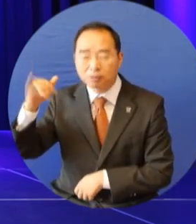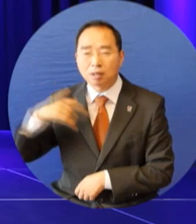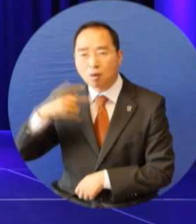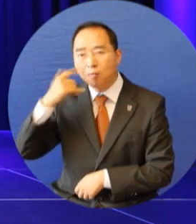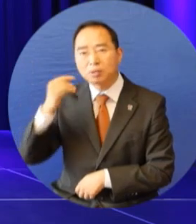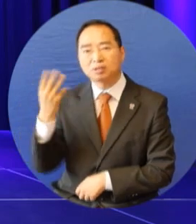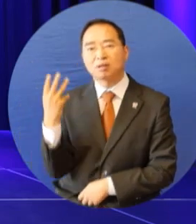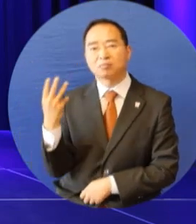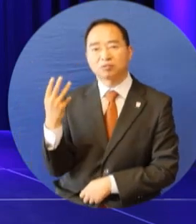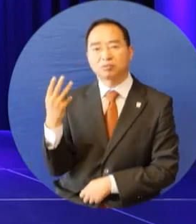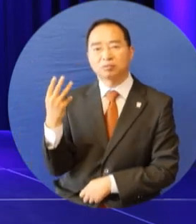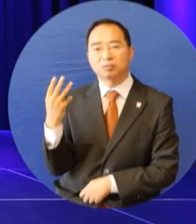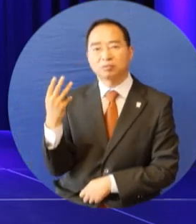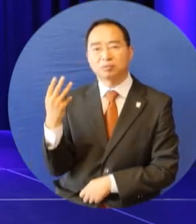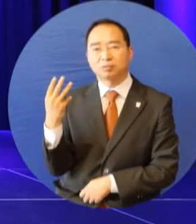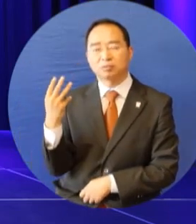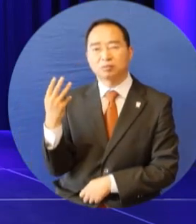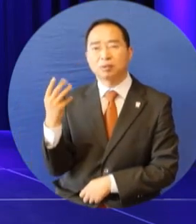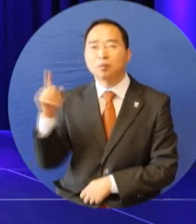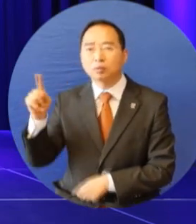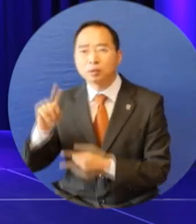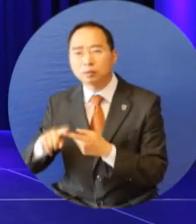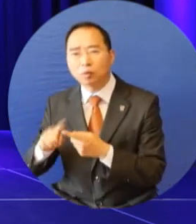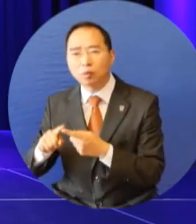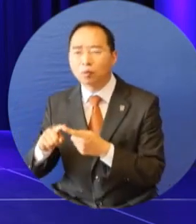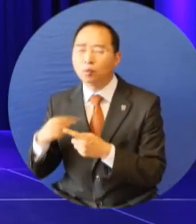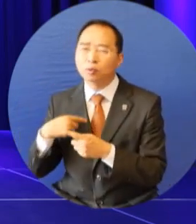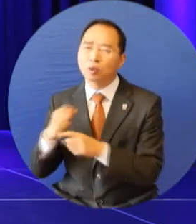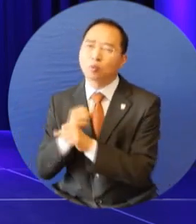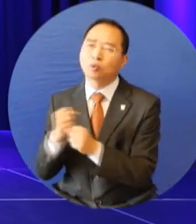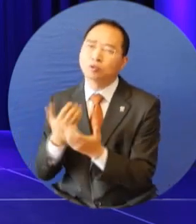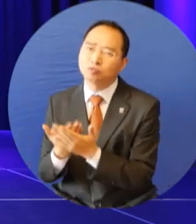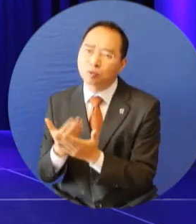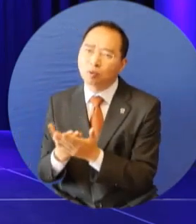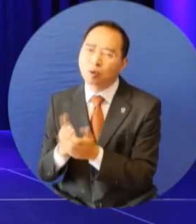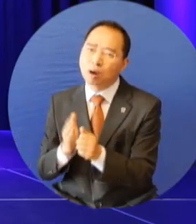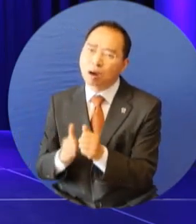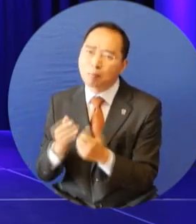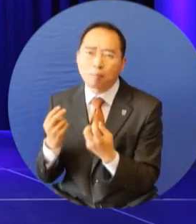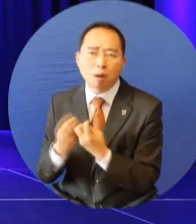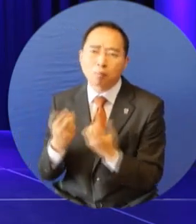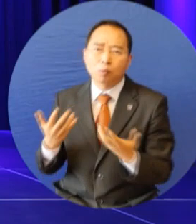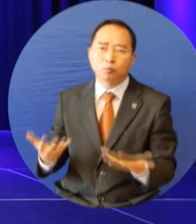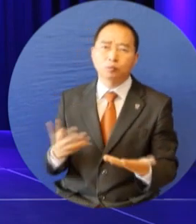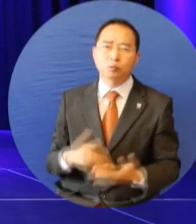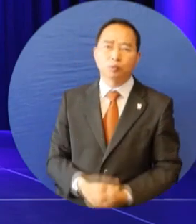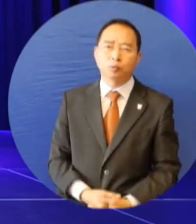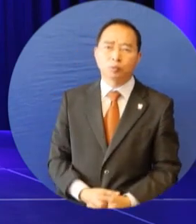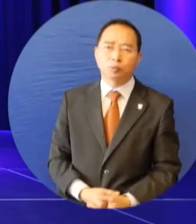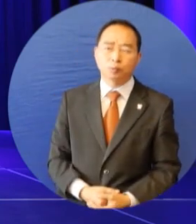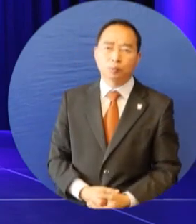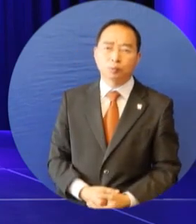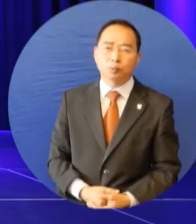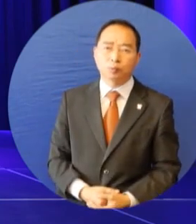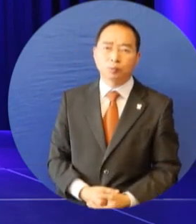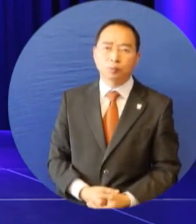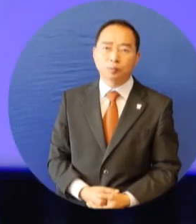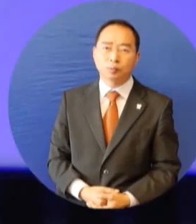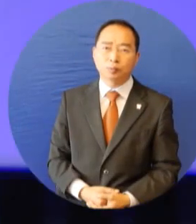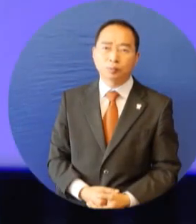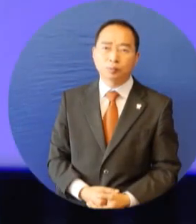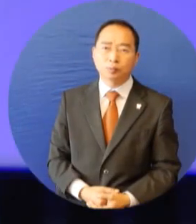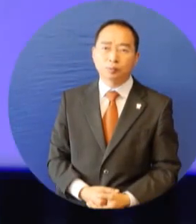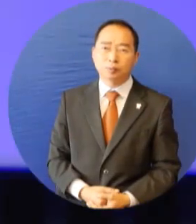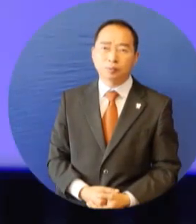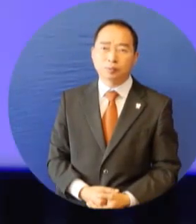특히 어머니에 대해서는 뭐 그 어떻게 이렇게 용서를 구하거나 어떻게 뭐